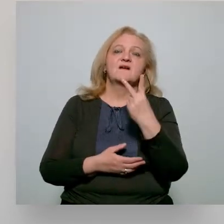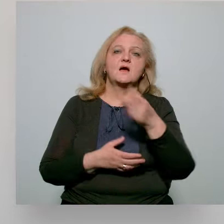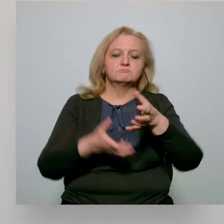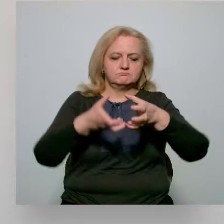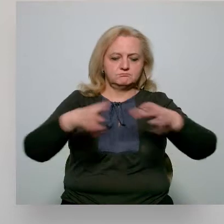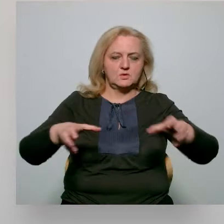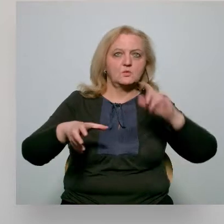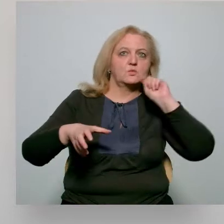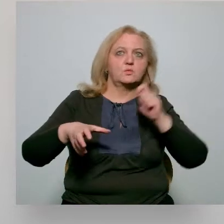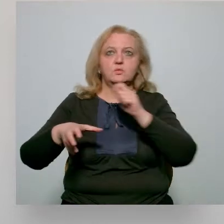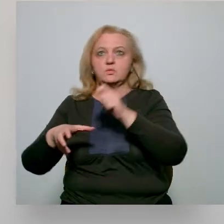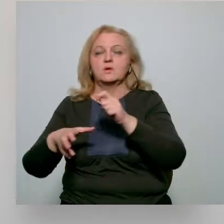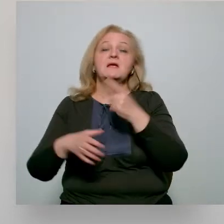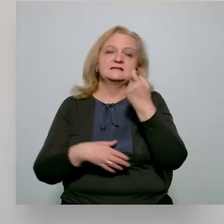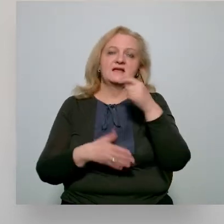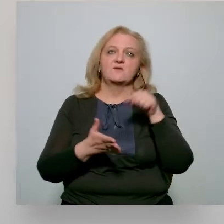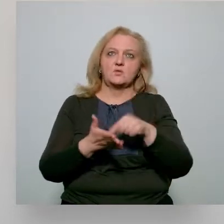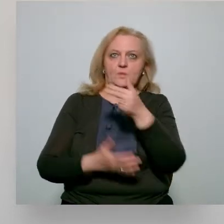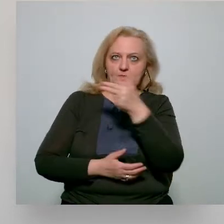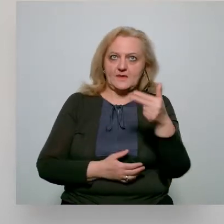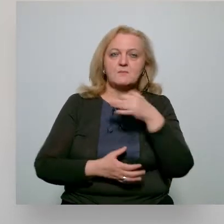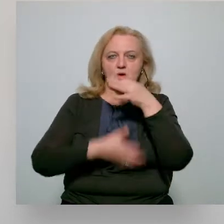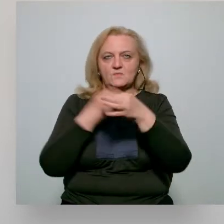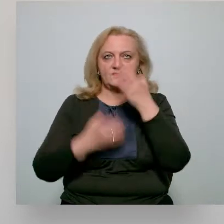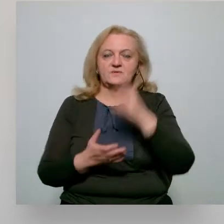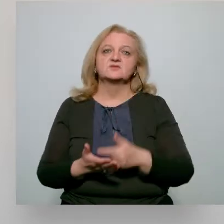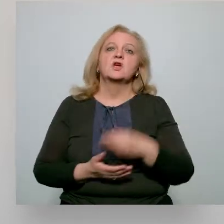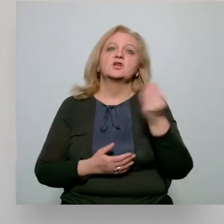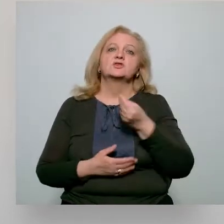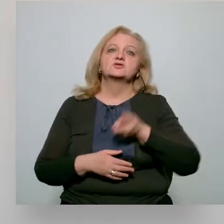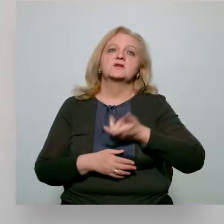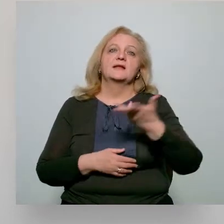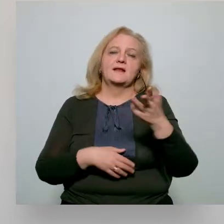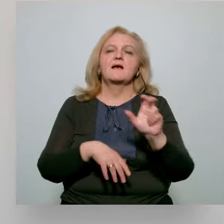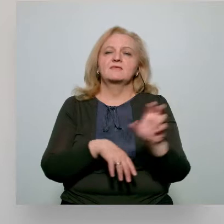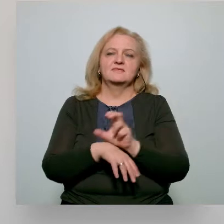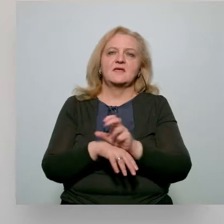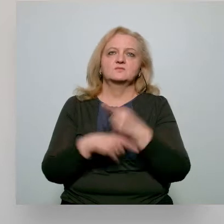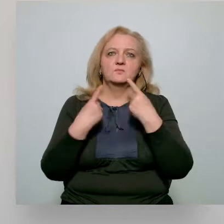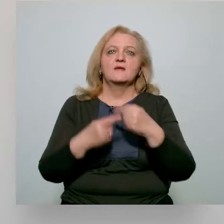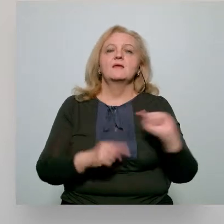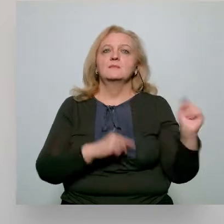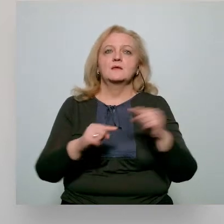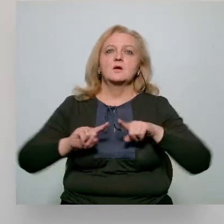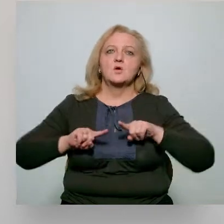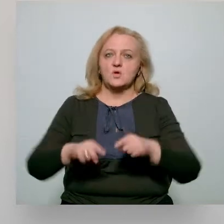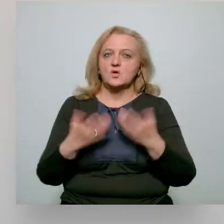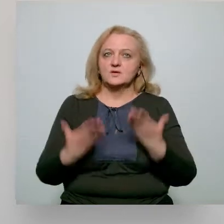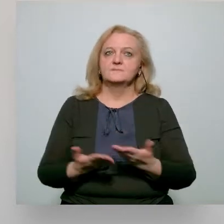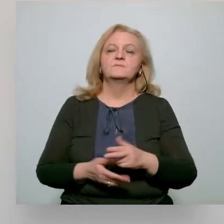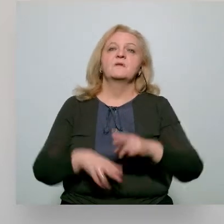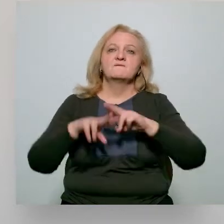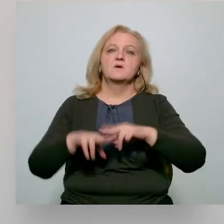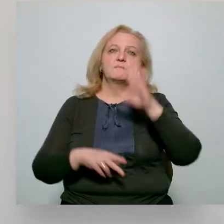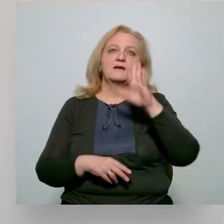chwilę do tych spraw wrócimy. Jeszcze tylko kilka uwag technicznych. Tak jak powiedziałem, debatę organizuje